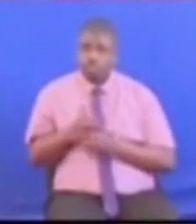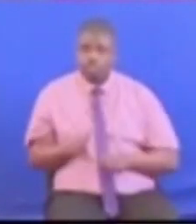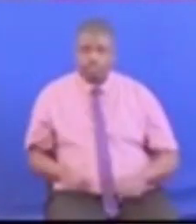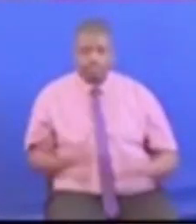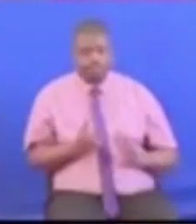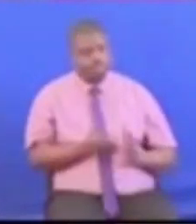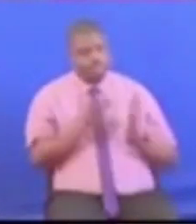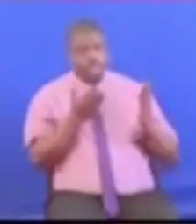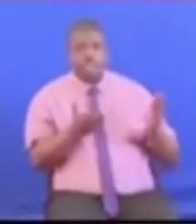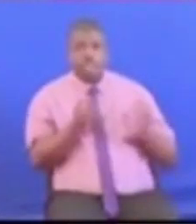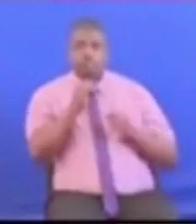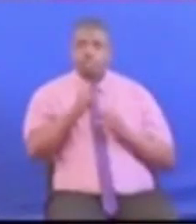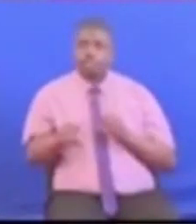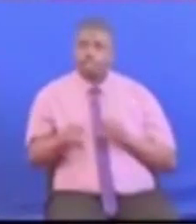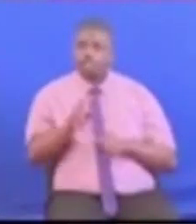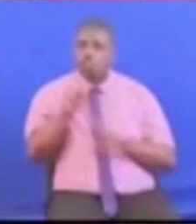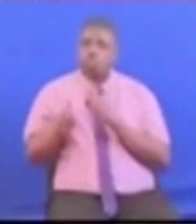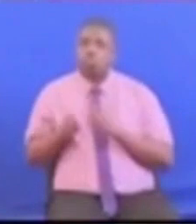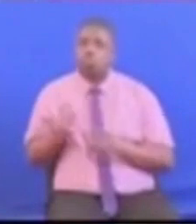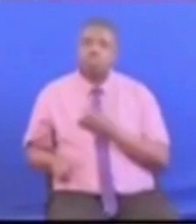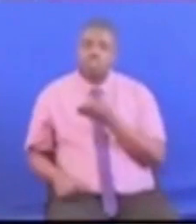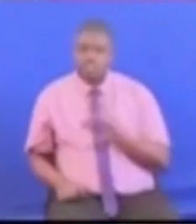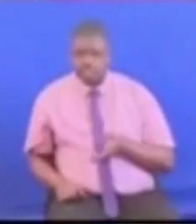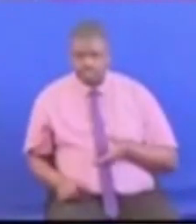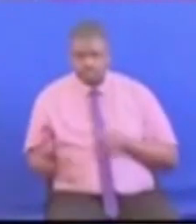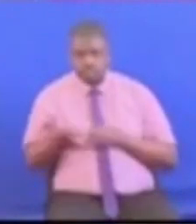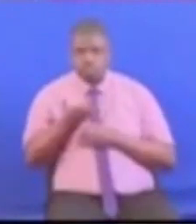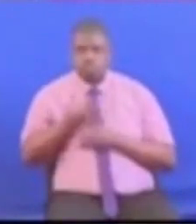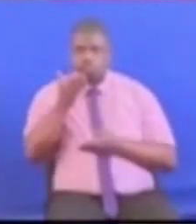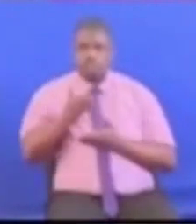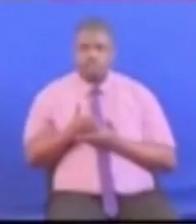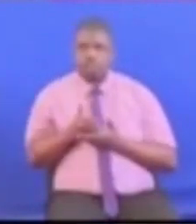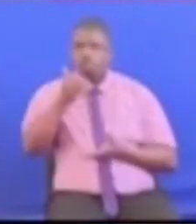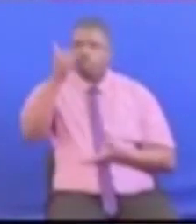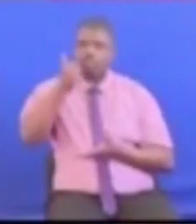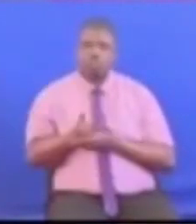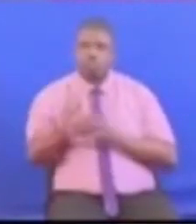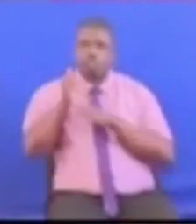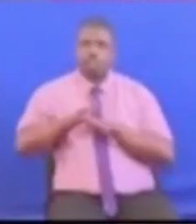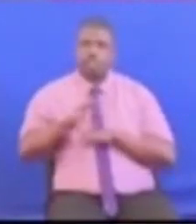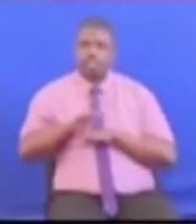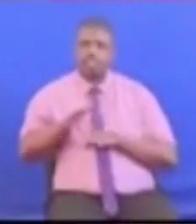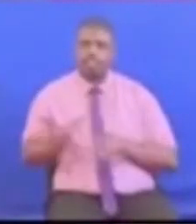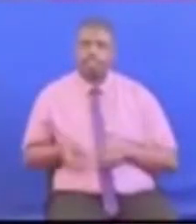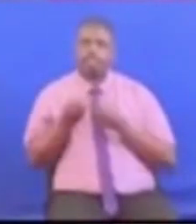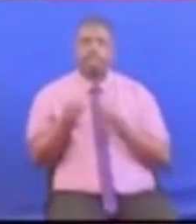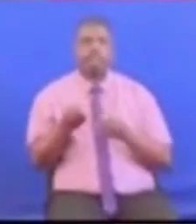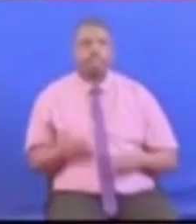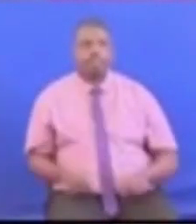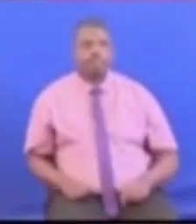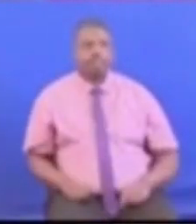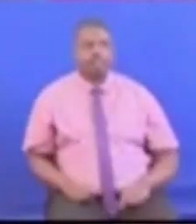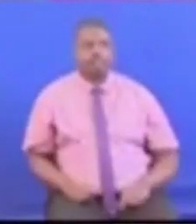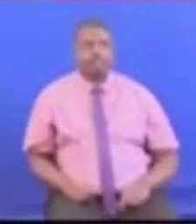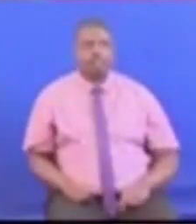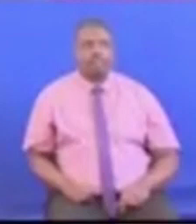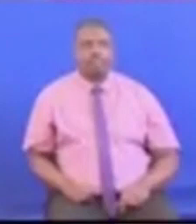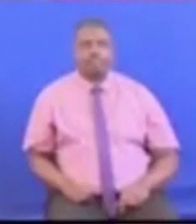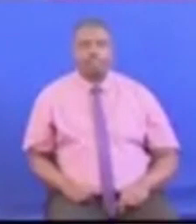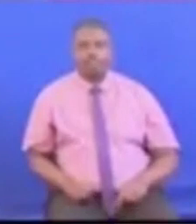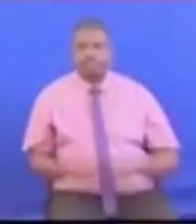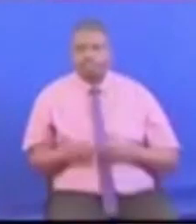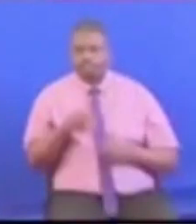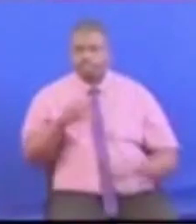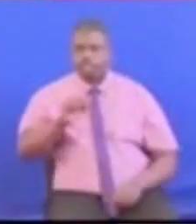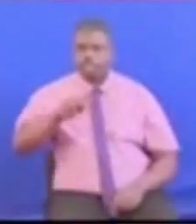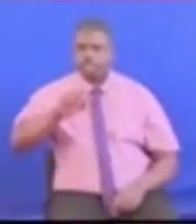makala inayopinga na kuhoji juu ya uhalali wa uamuzi na maelekezo niliyoyatoa. Makala hiyo